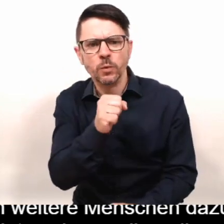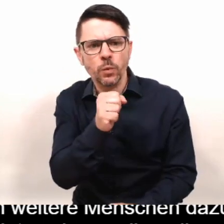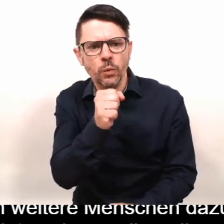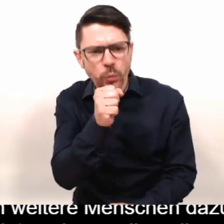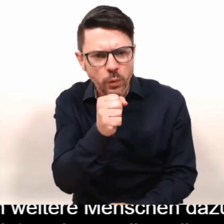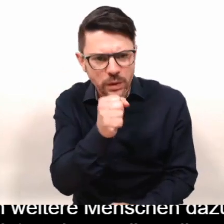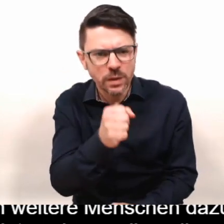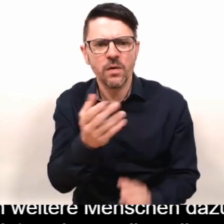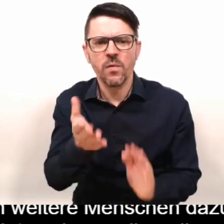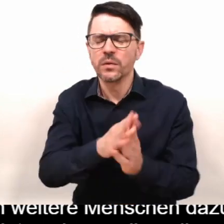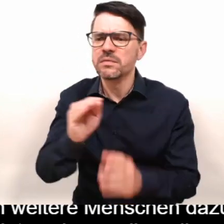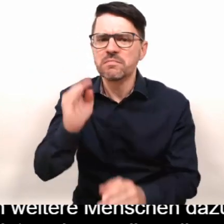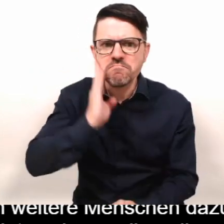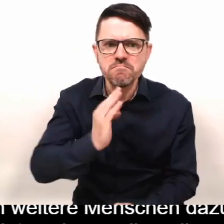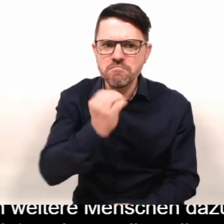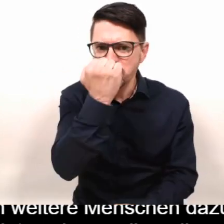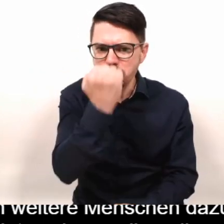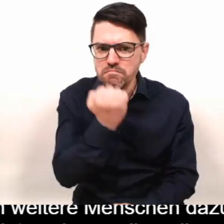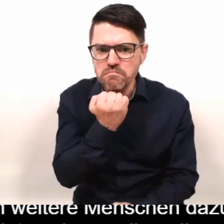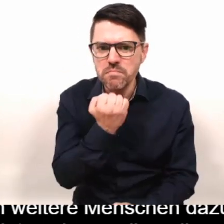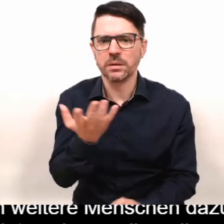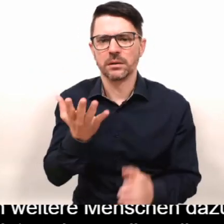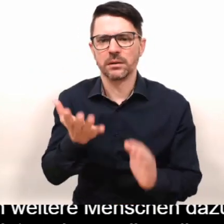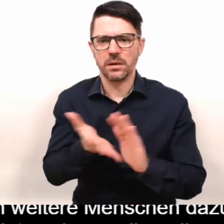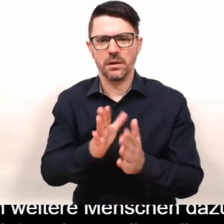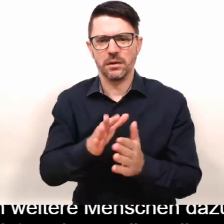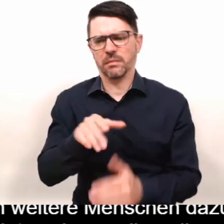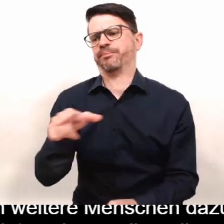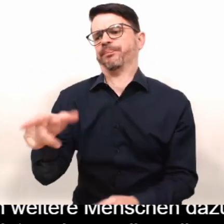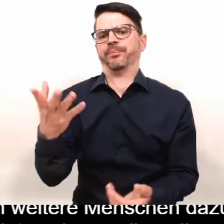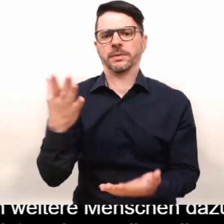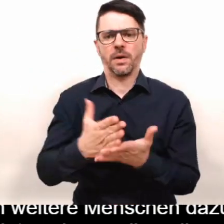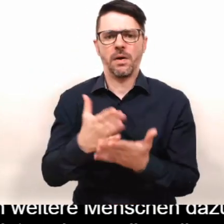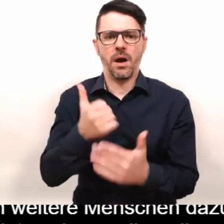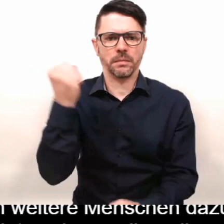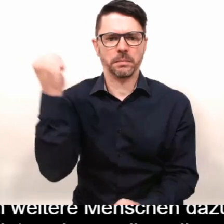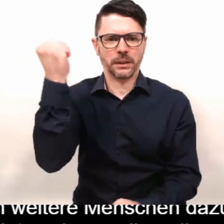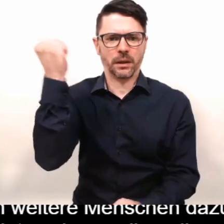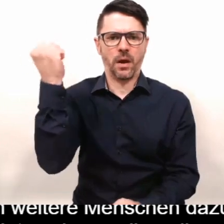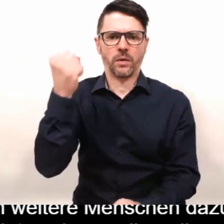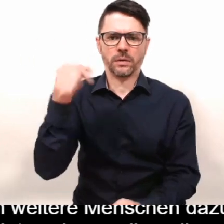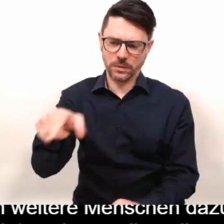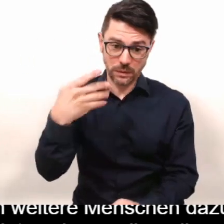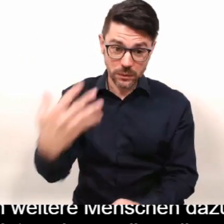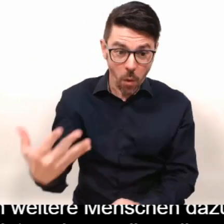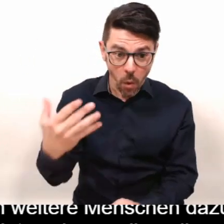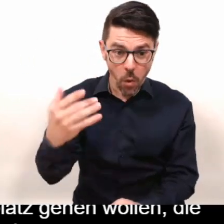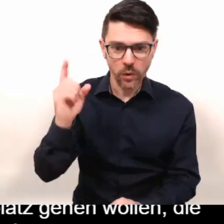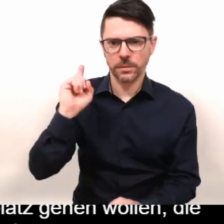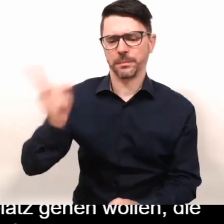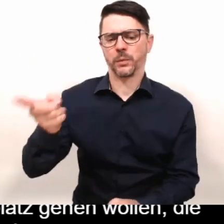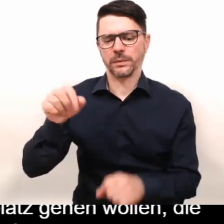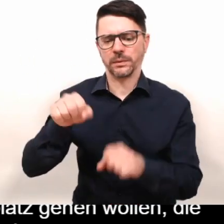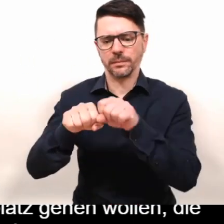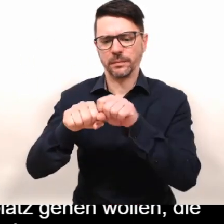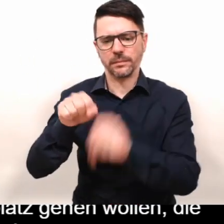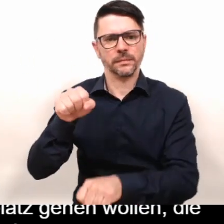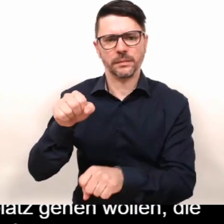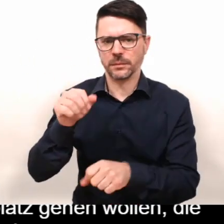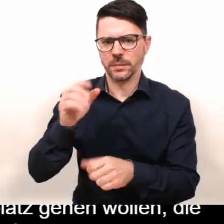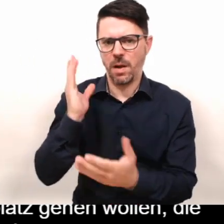auch eine psychische, aber auch eine körperliche Bedrohung stattfindet. Da muss man das von vornherein unterbinden und vor diesem Hintergrund eben überlegen,